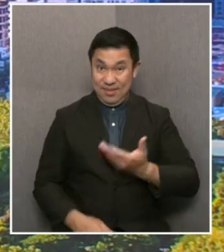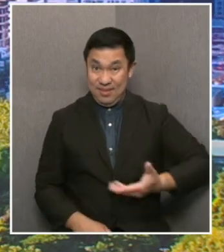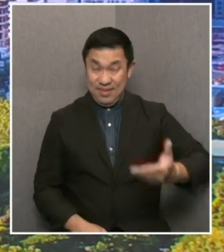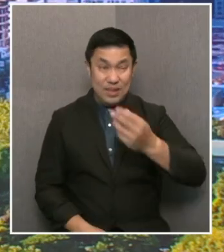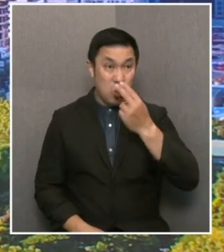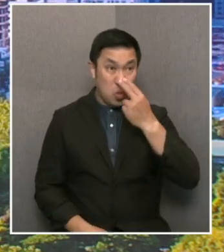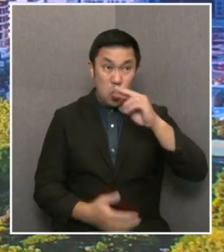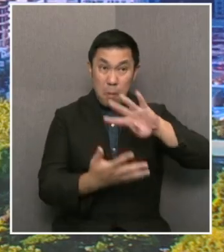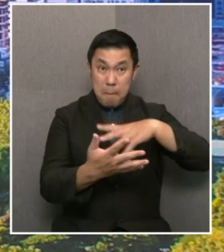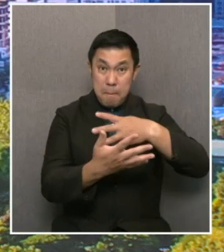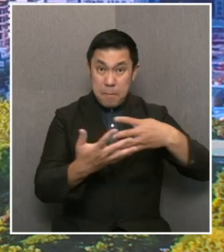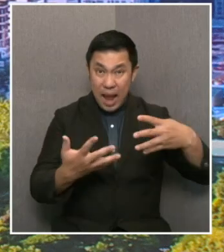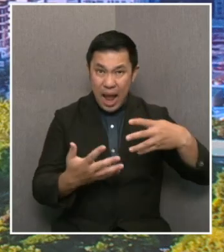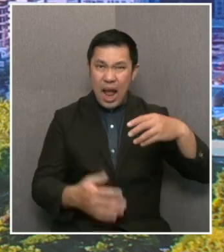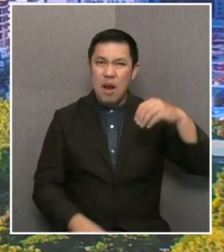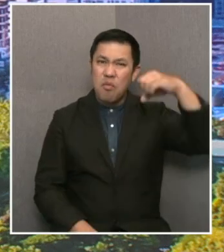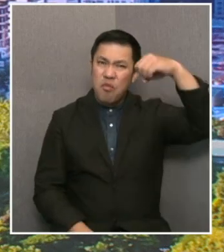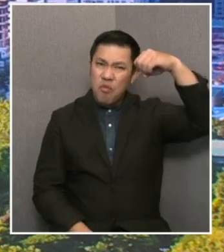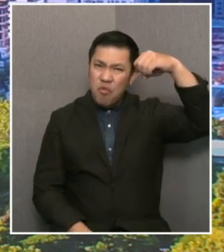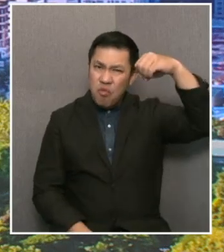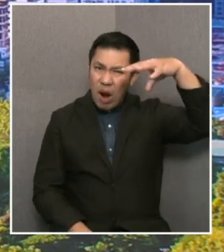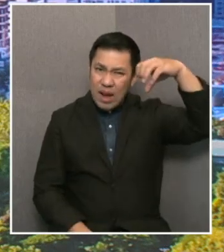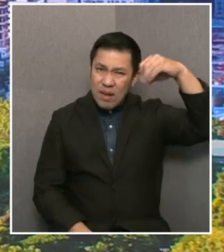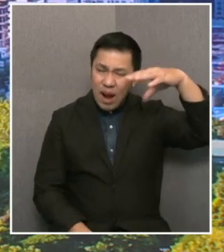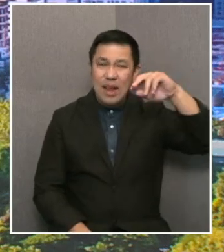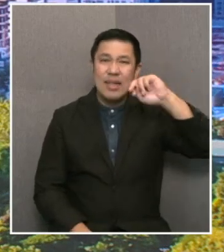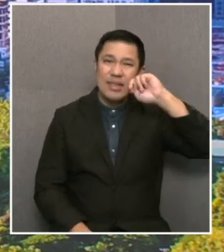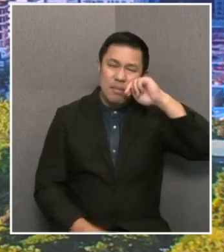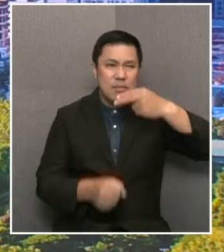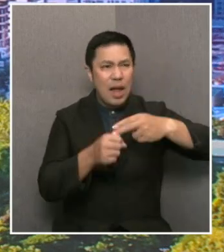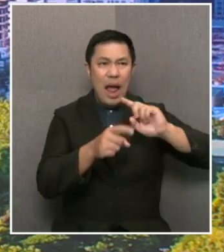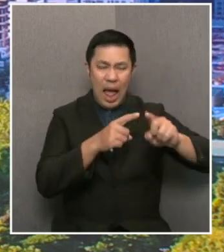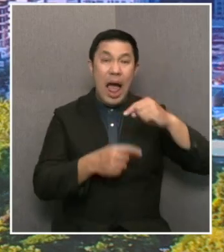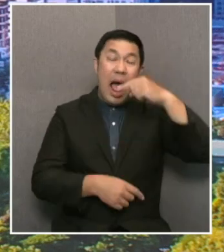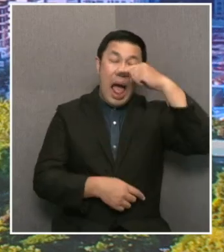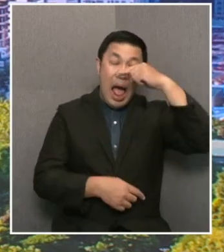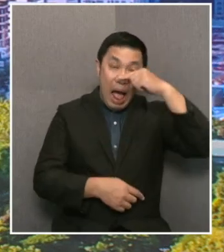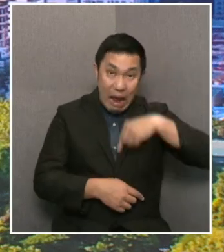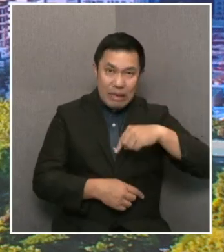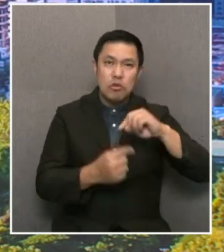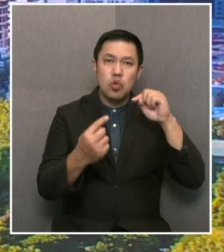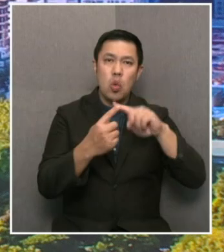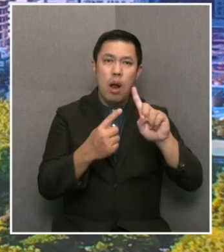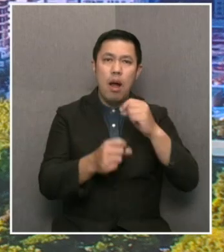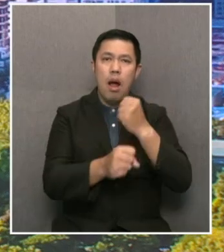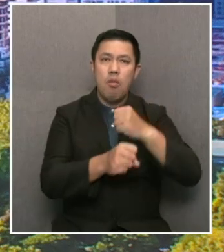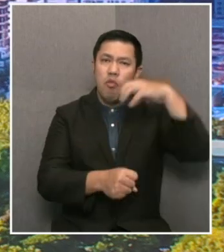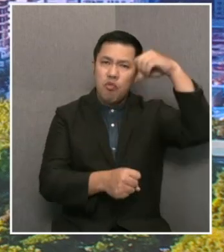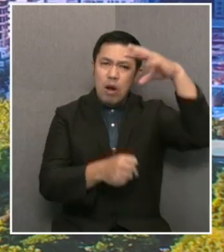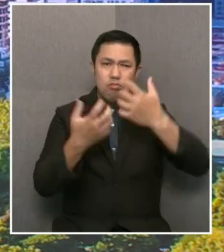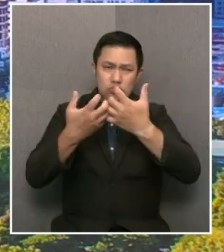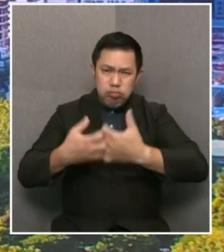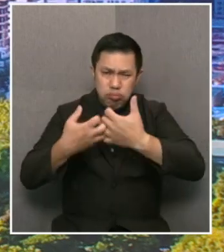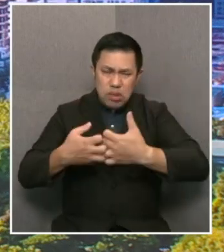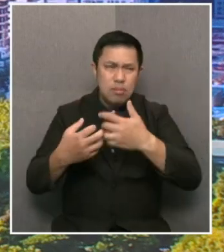ดูแผนพลังงานแห่งชาตินะครับนี่เป็นความหวังในการพาประเทศไทยไปสู่การใช้พลังงานสะอาดเพิ่มมากขึ้นแล้วก็การลดปัญหาเรื่องของราค